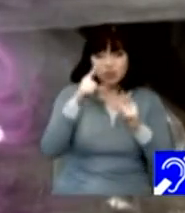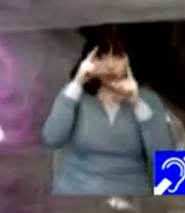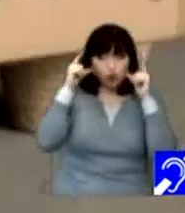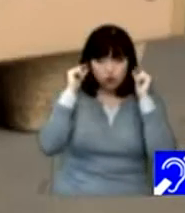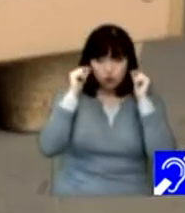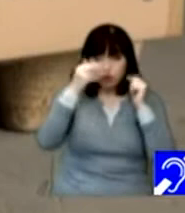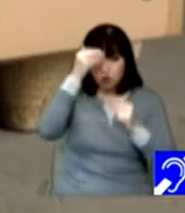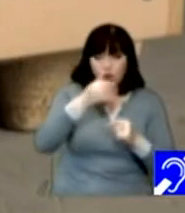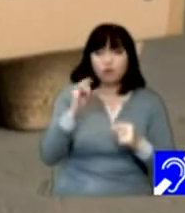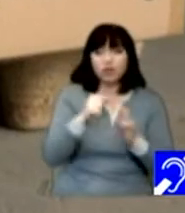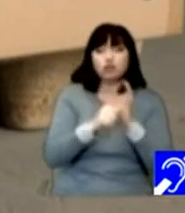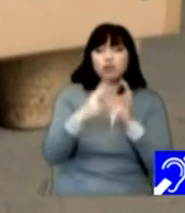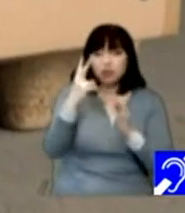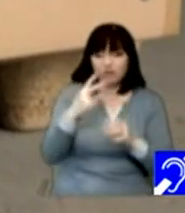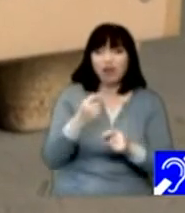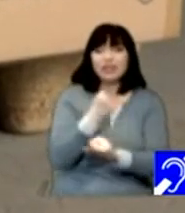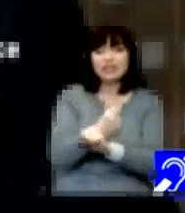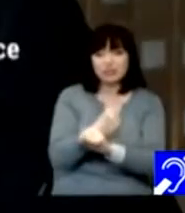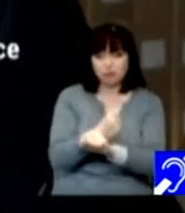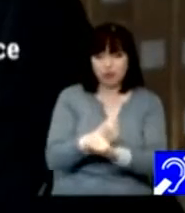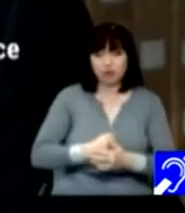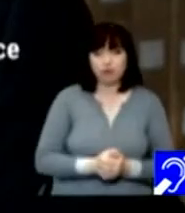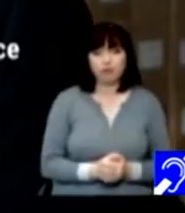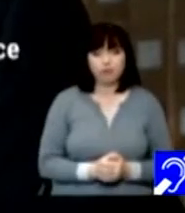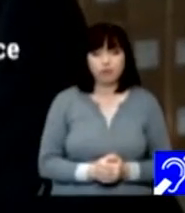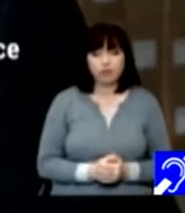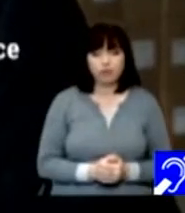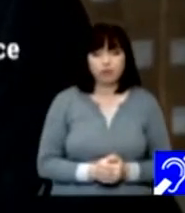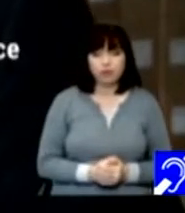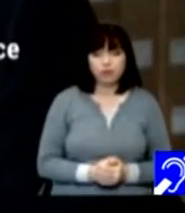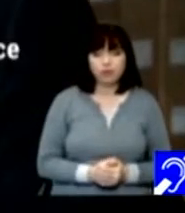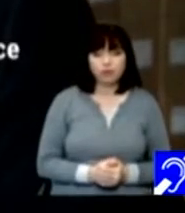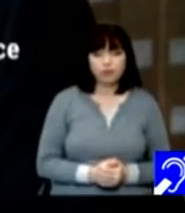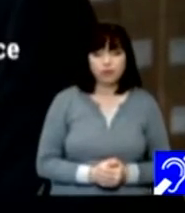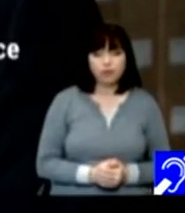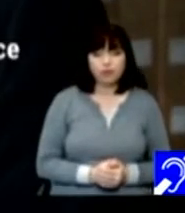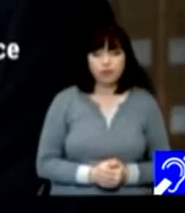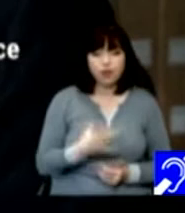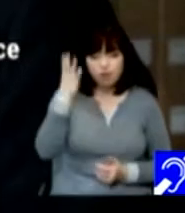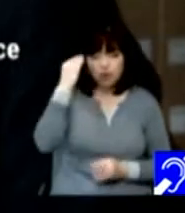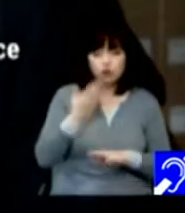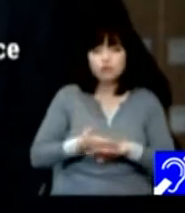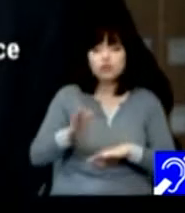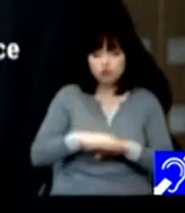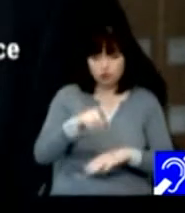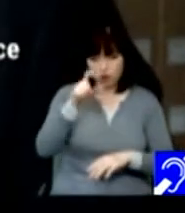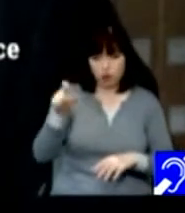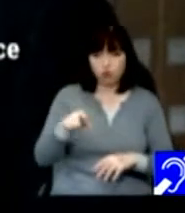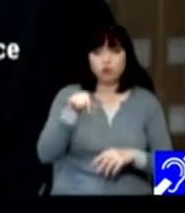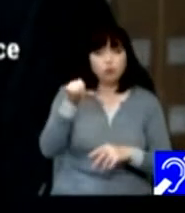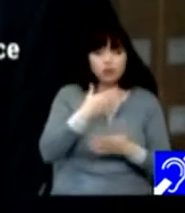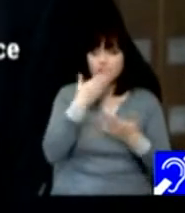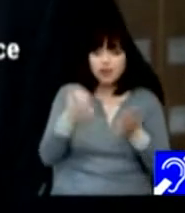și 62.000 de litri de dezinfectant. Moldova is different. It's difficult for people to get